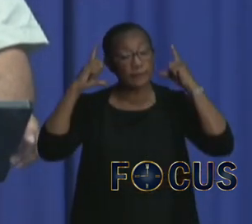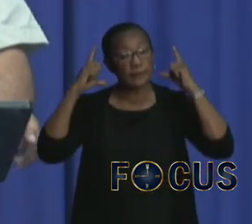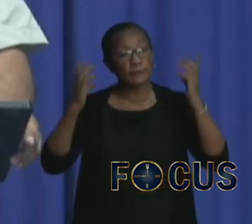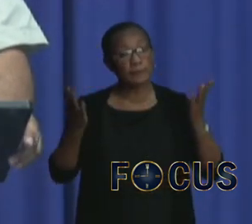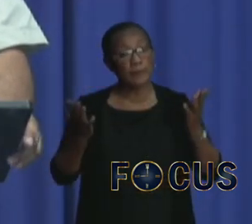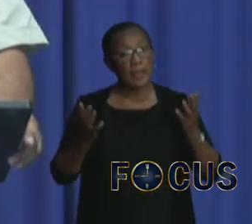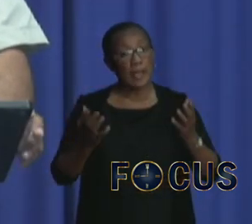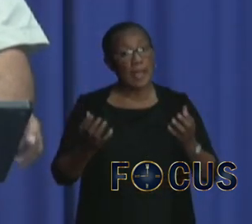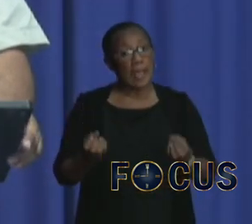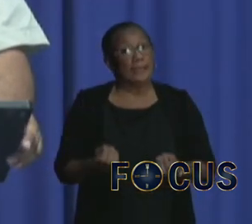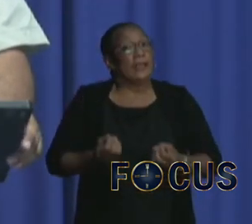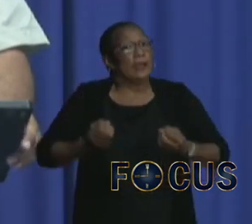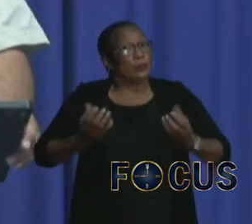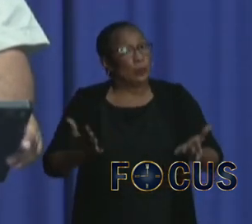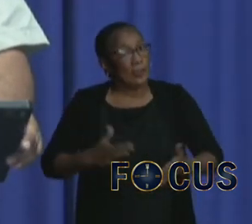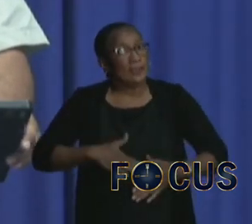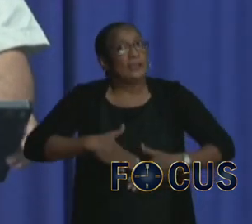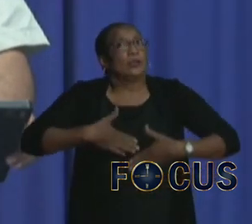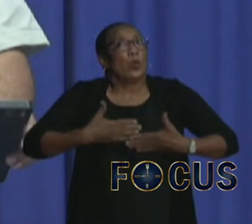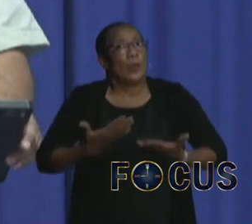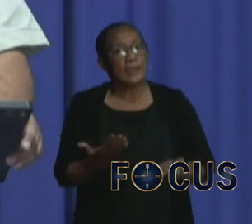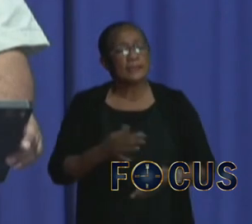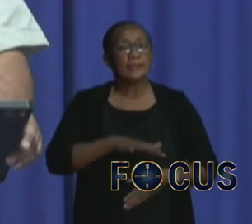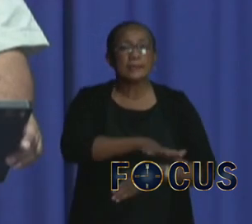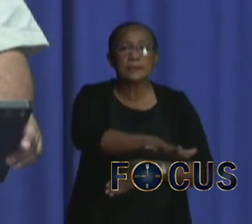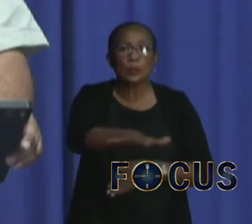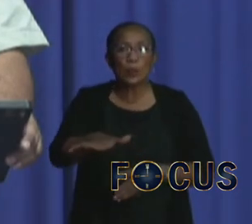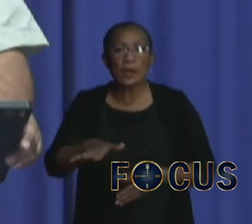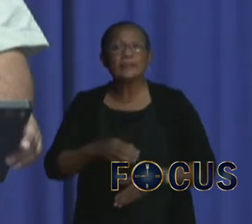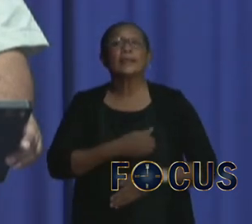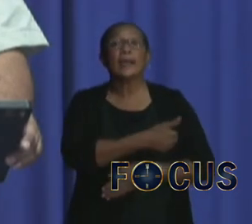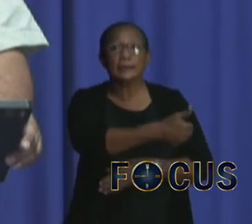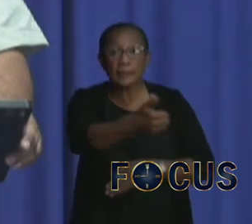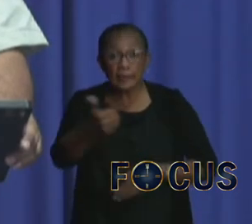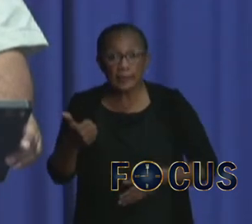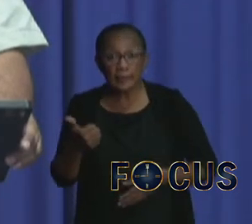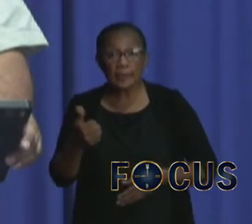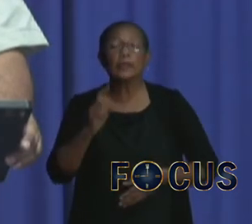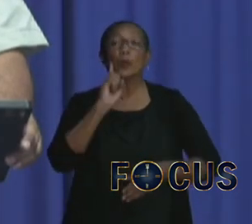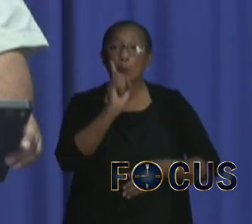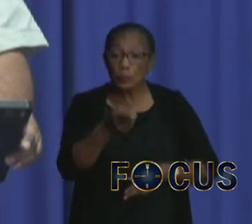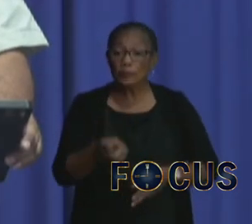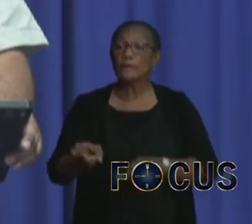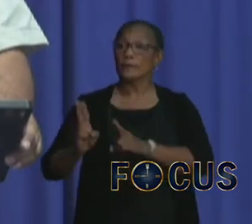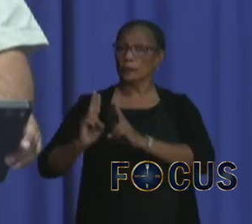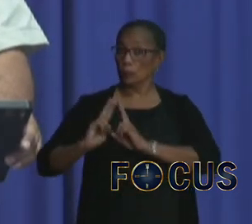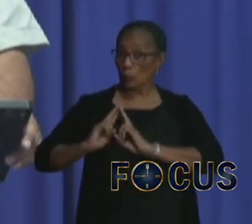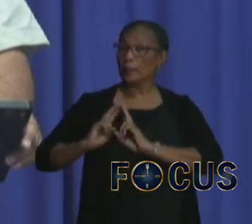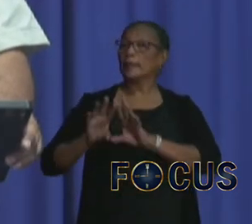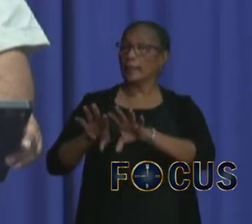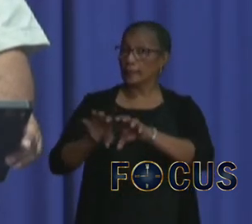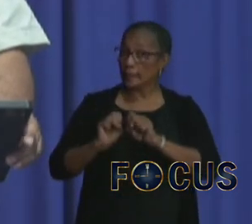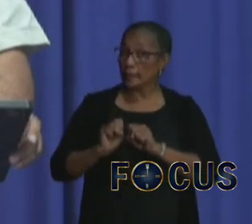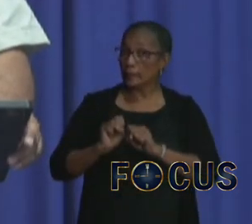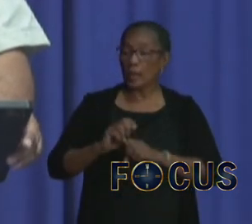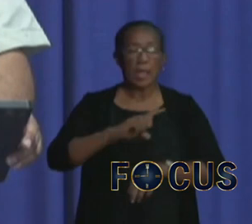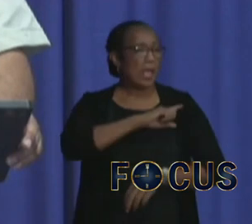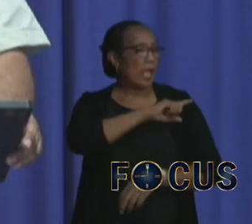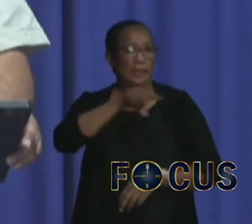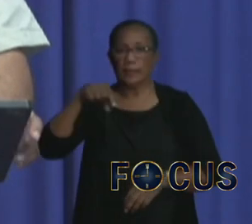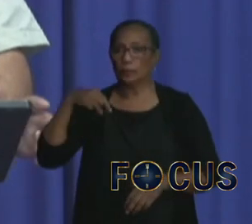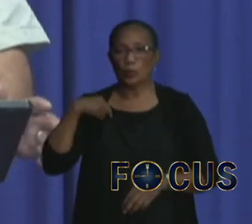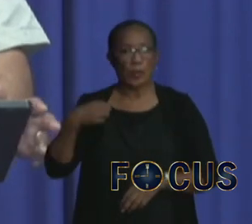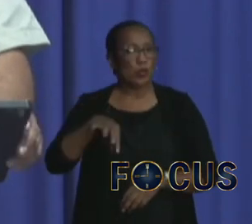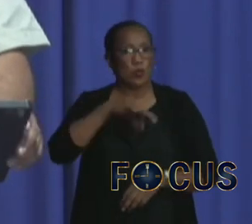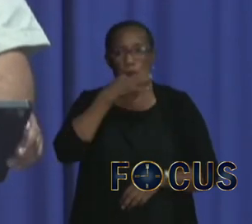En natuurlijk is het een wenselijke situatie dat iedereen zijn verantwoordelijkheid oppakt en dat wij niet hoeven op te